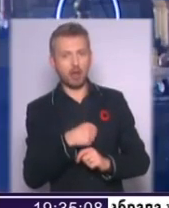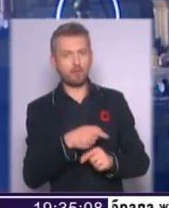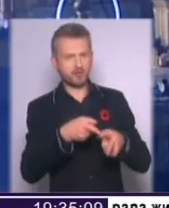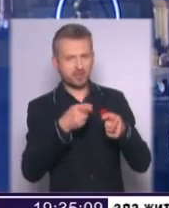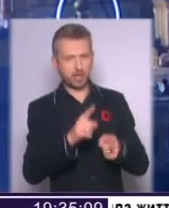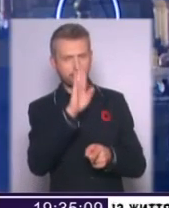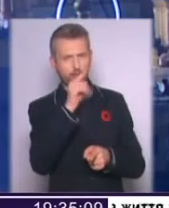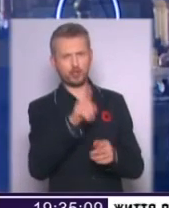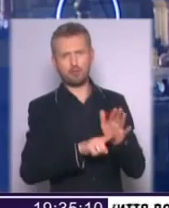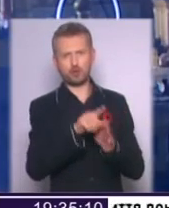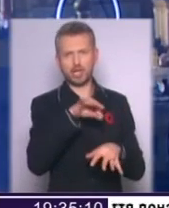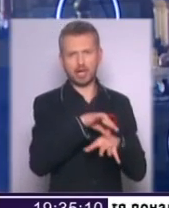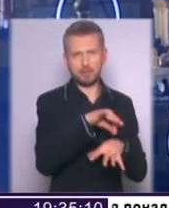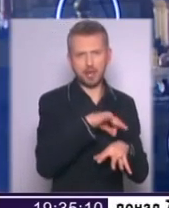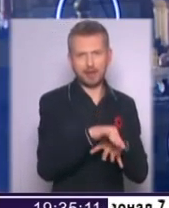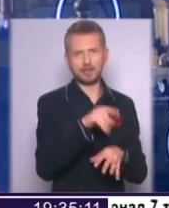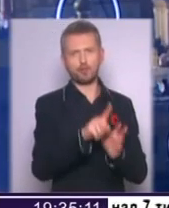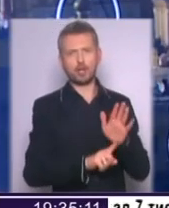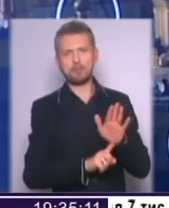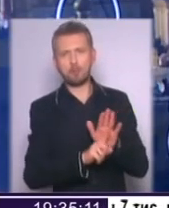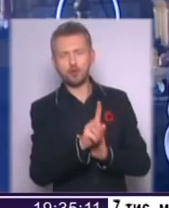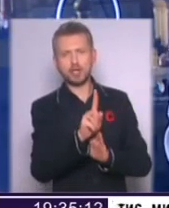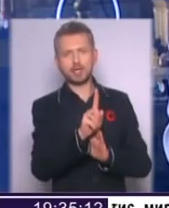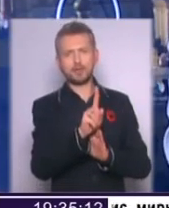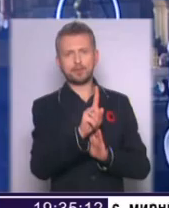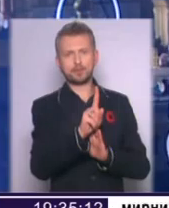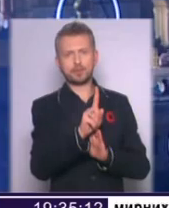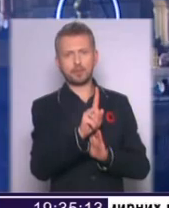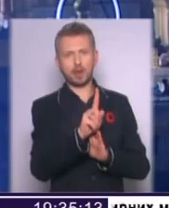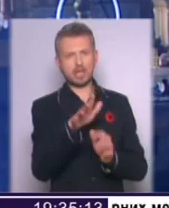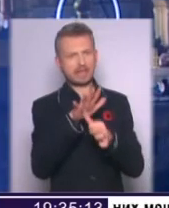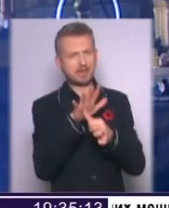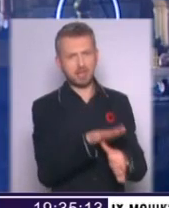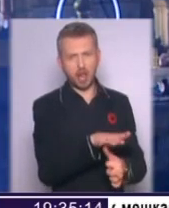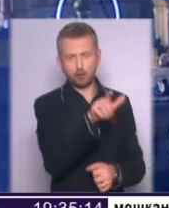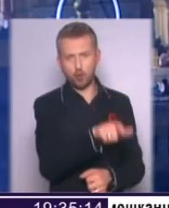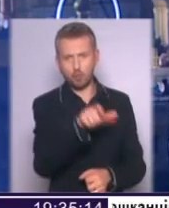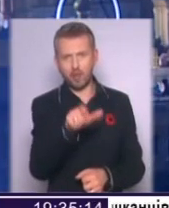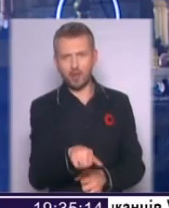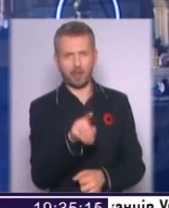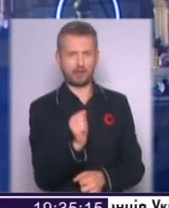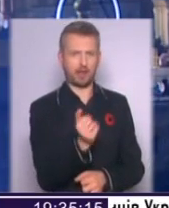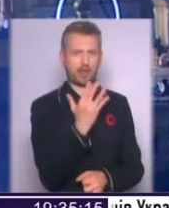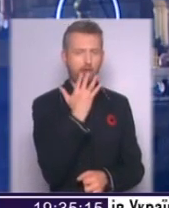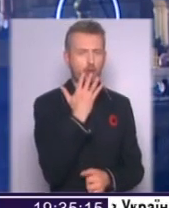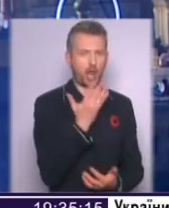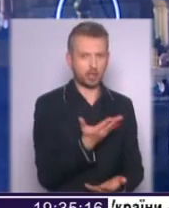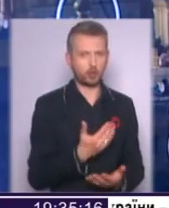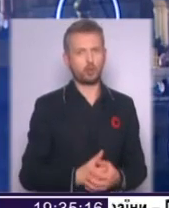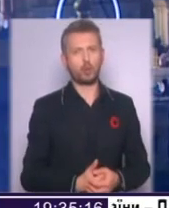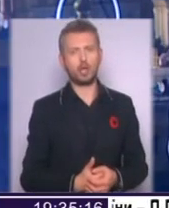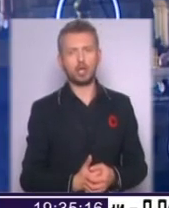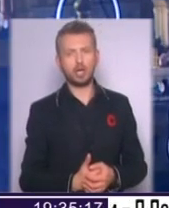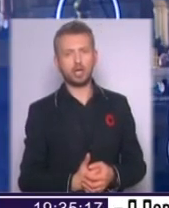Вони почали репресії, вони почали дискримінацію громадян за етнічною ознакою,